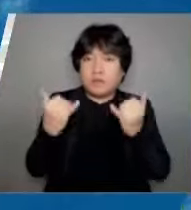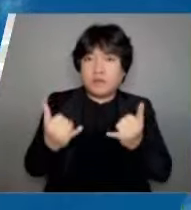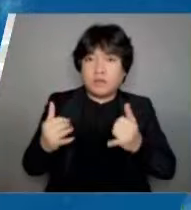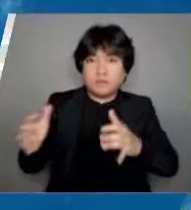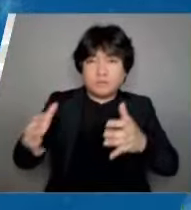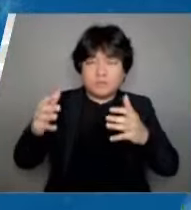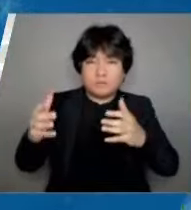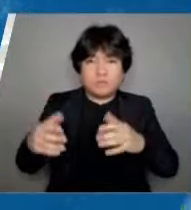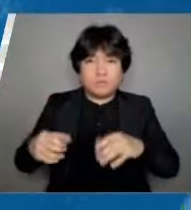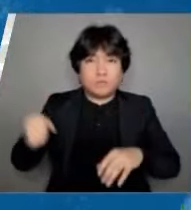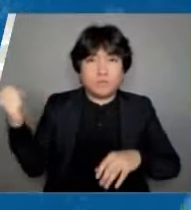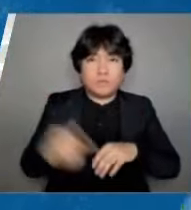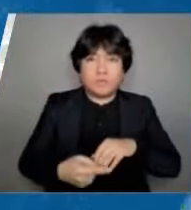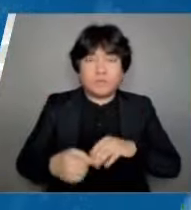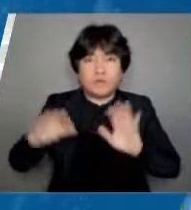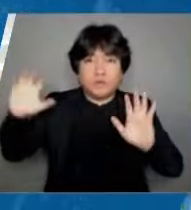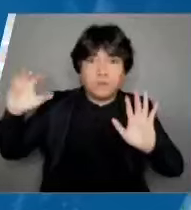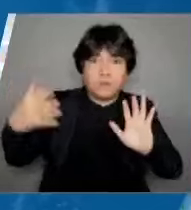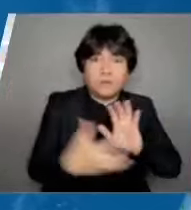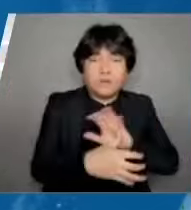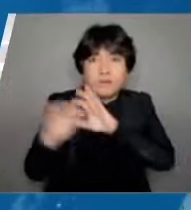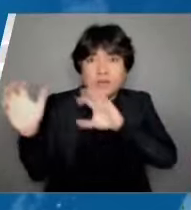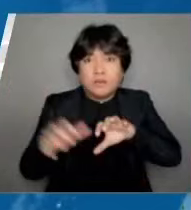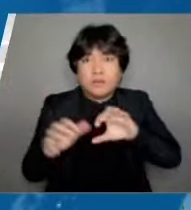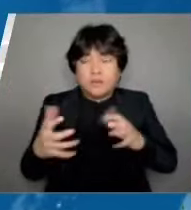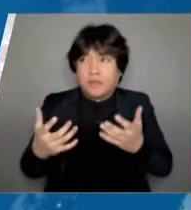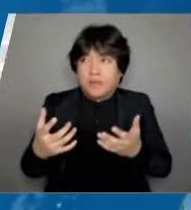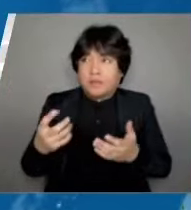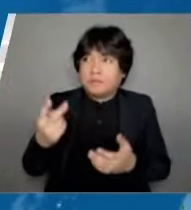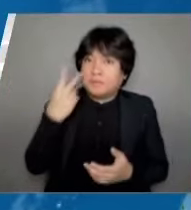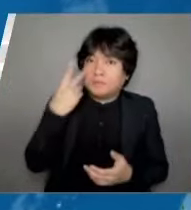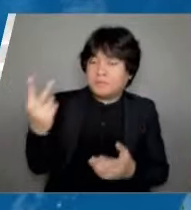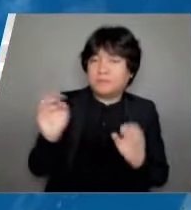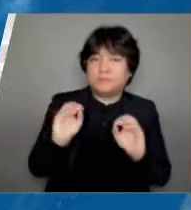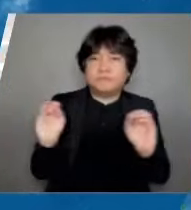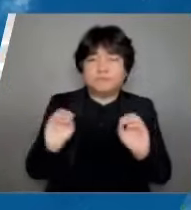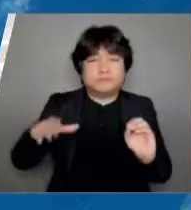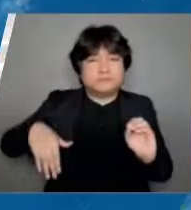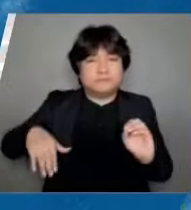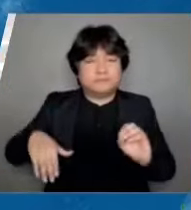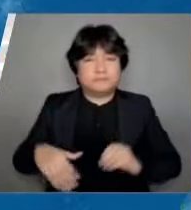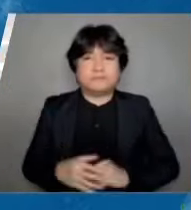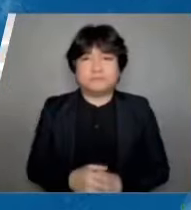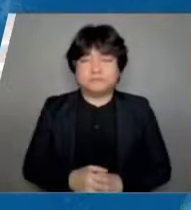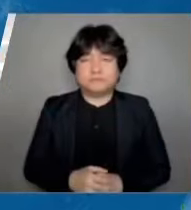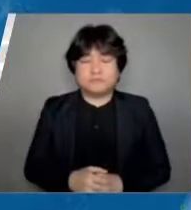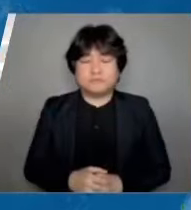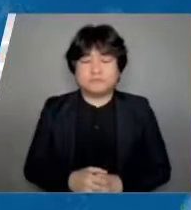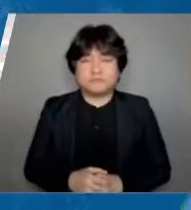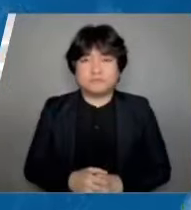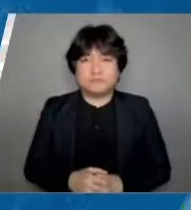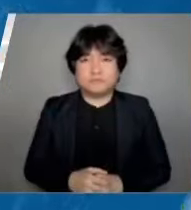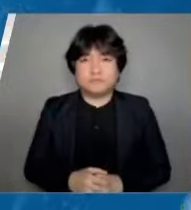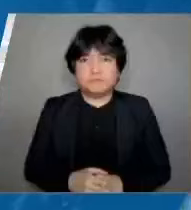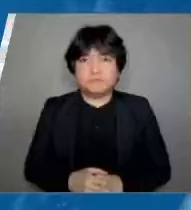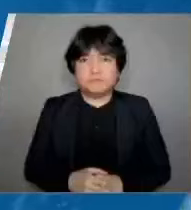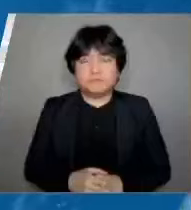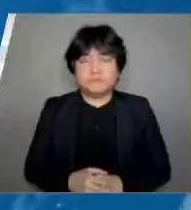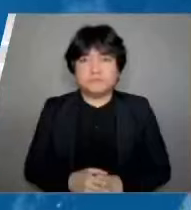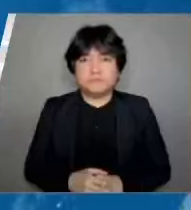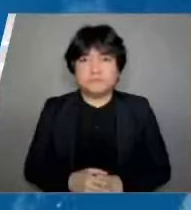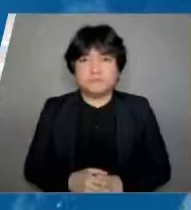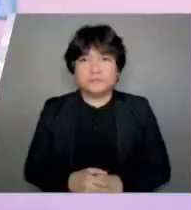o bagong sama ng panahon na namamataan maliban sa mga kumpol ng ulap na wala namang epekto sa anumang bahagi ng bansa.